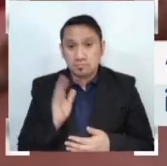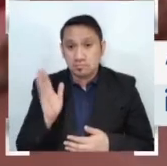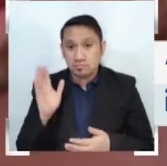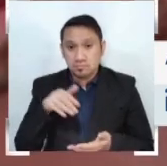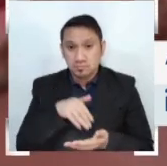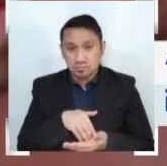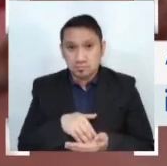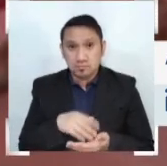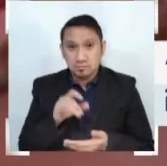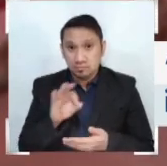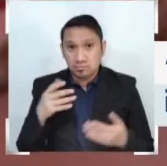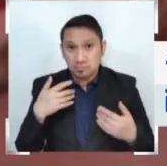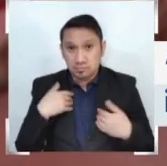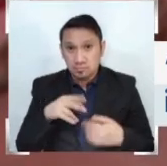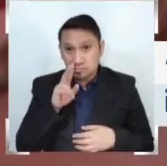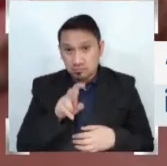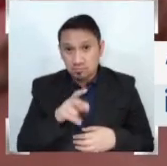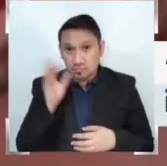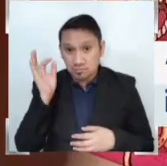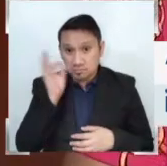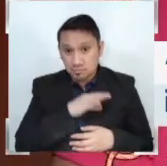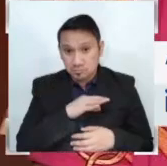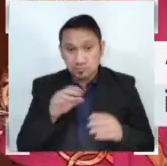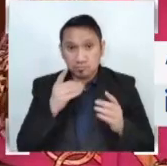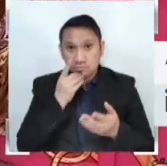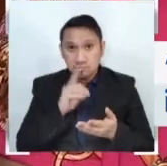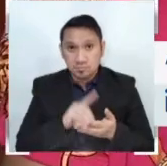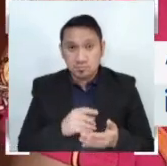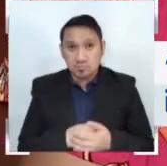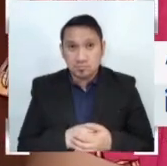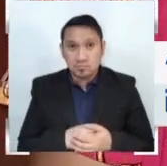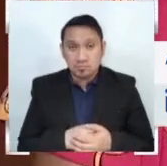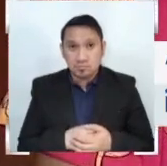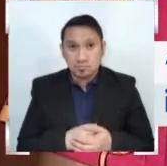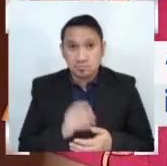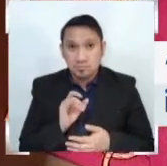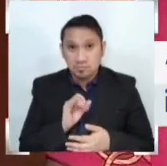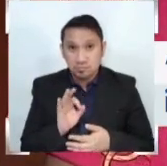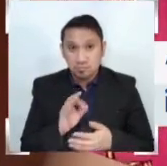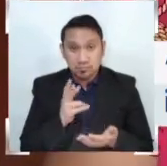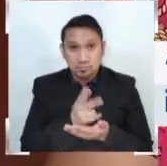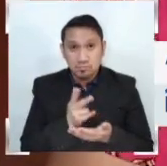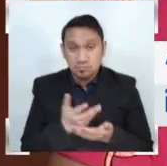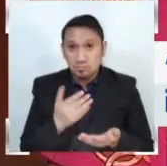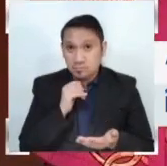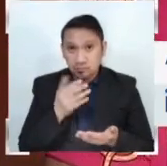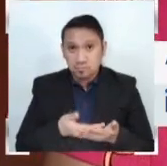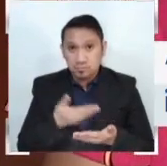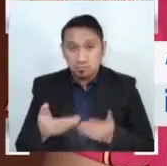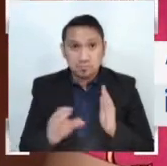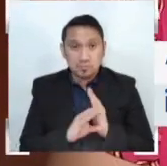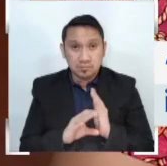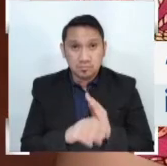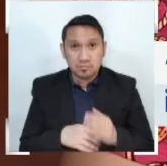multa sakaling mahuling na memeke ng affidavit na may garahe ka. E dapat lang po, pag wala kang parking, edi huwag kang karoon ng sasakyan para